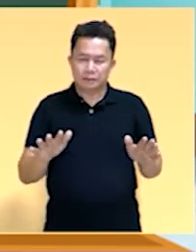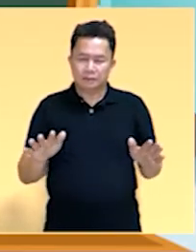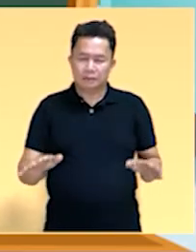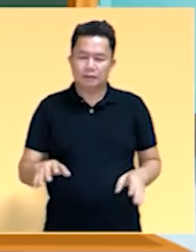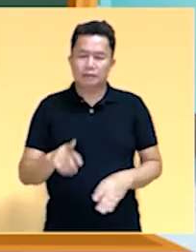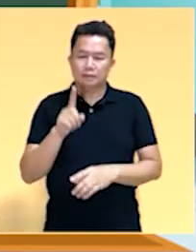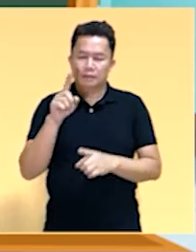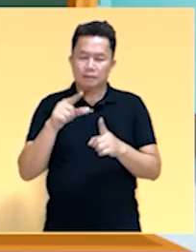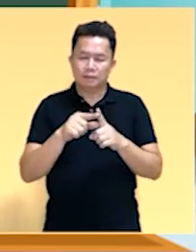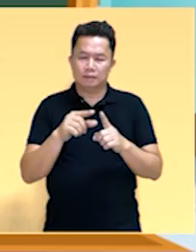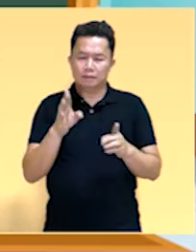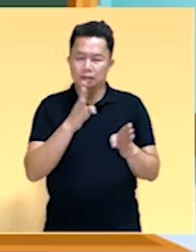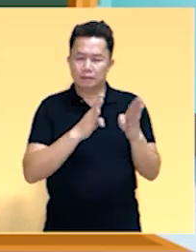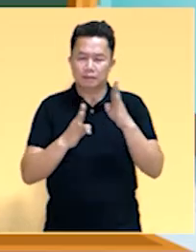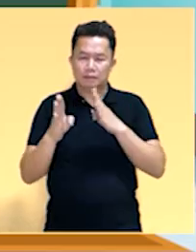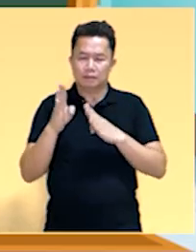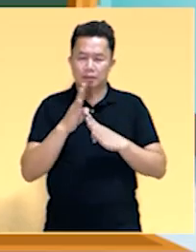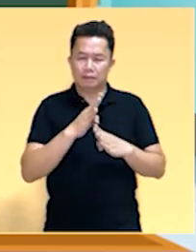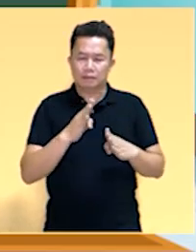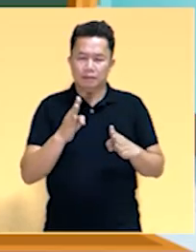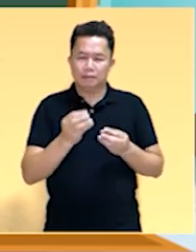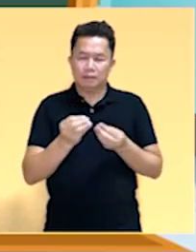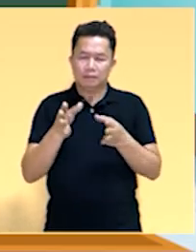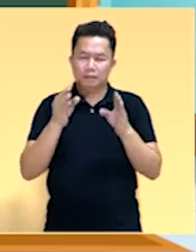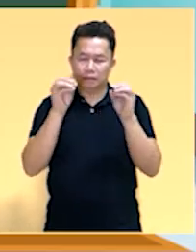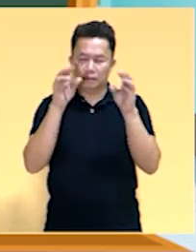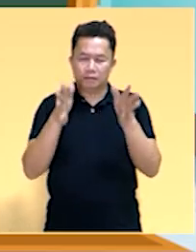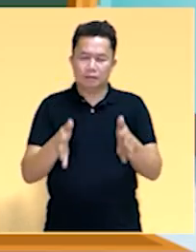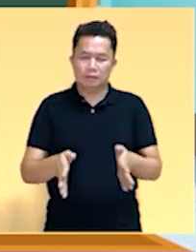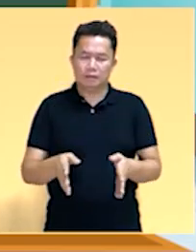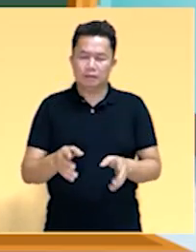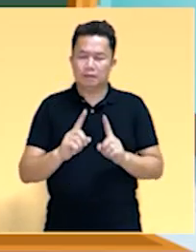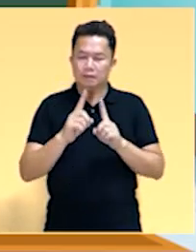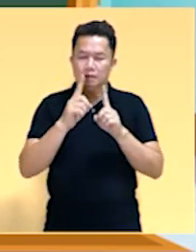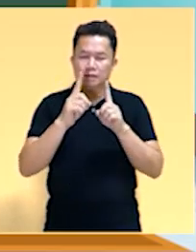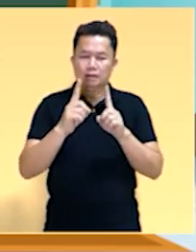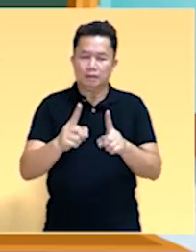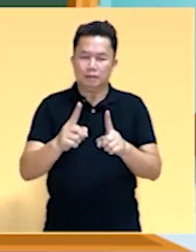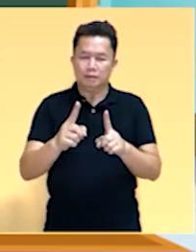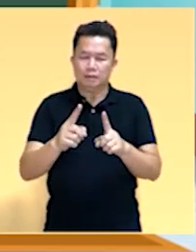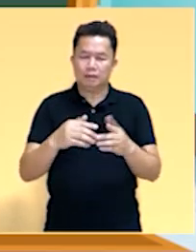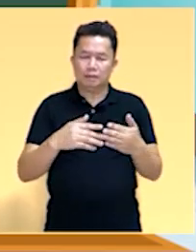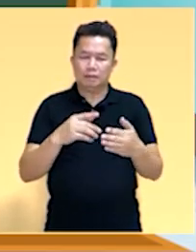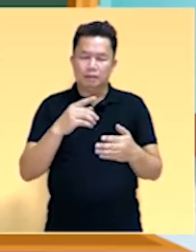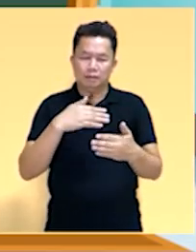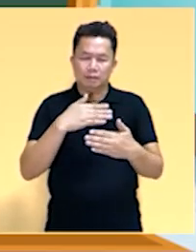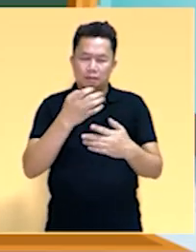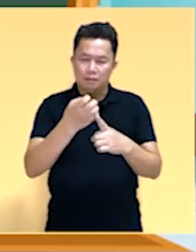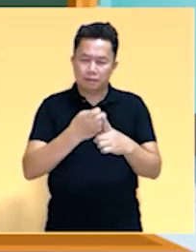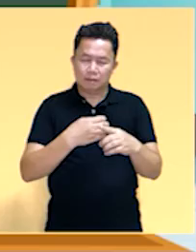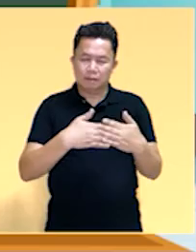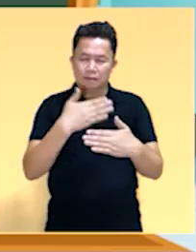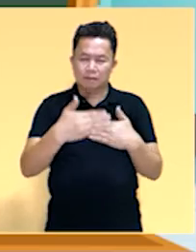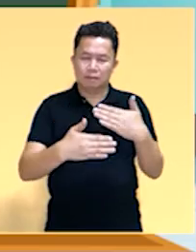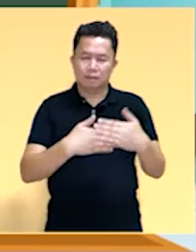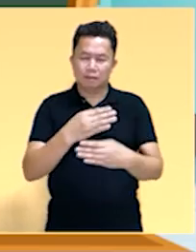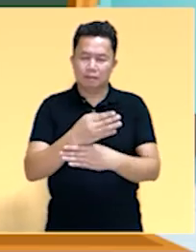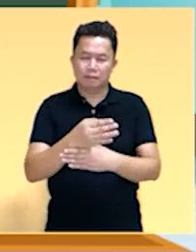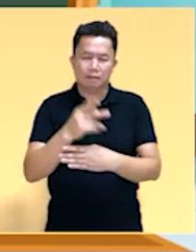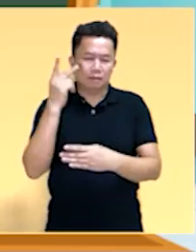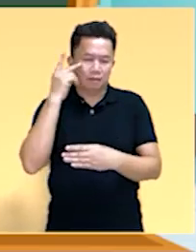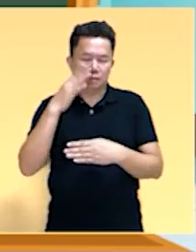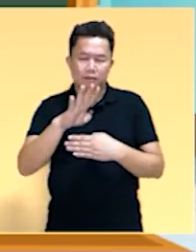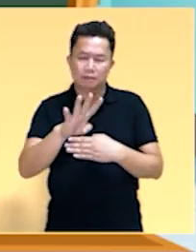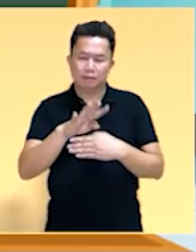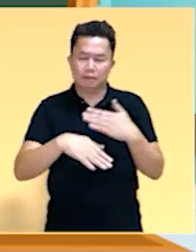Mga bata, isa pang word problem ang aking ibibigay. Sagutin nyo ang bawat hakbang ng Polya's